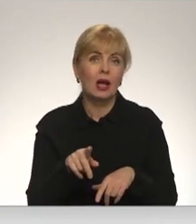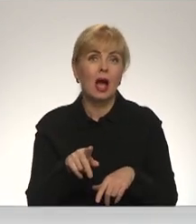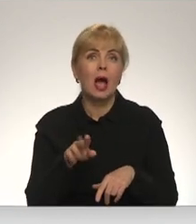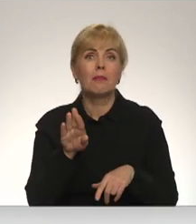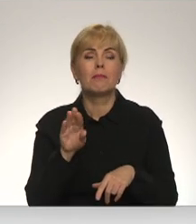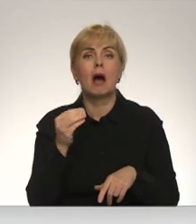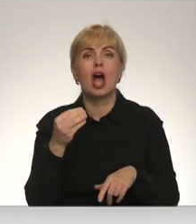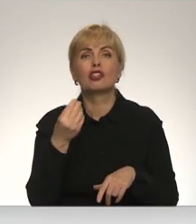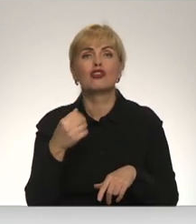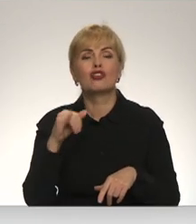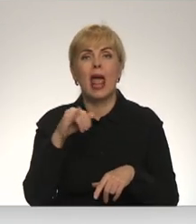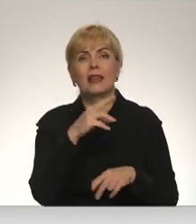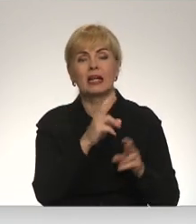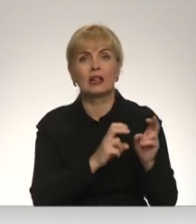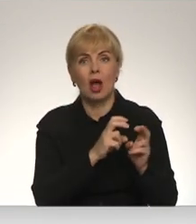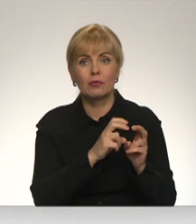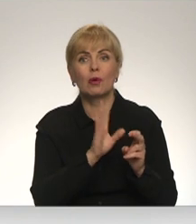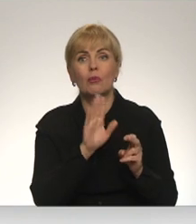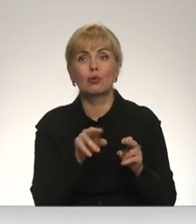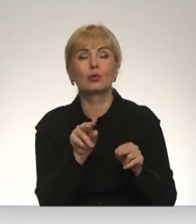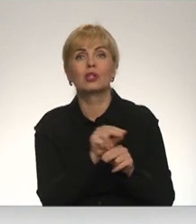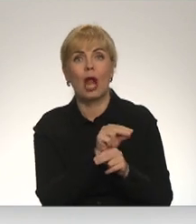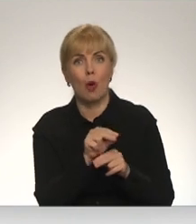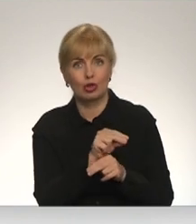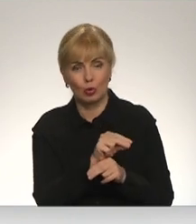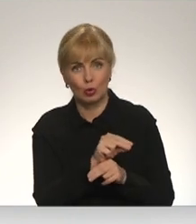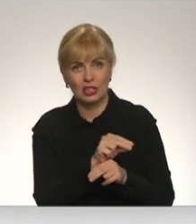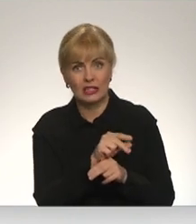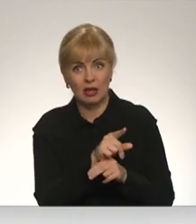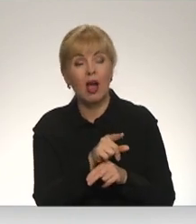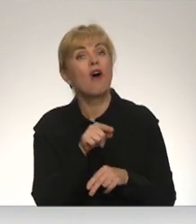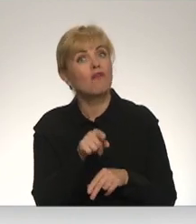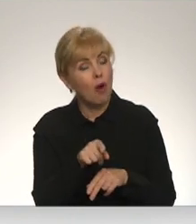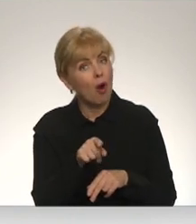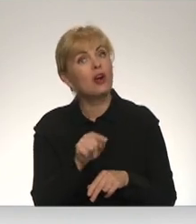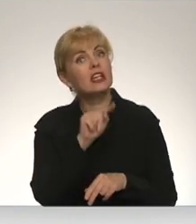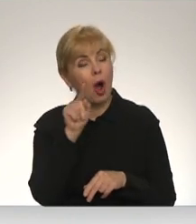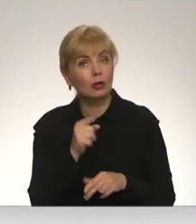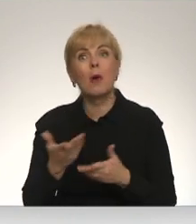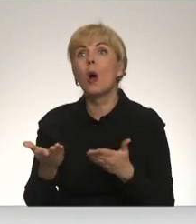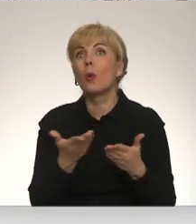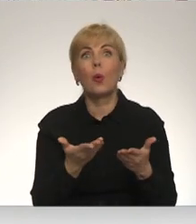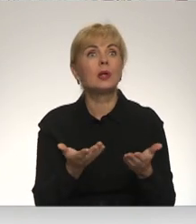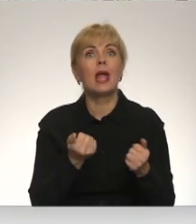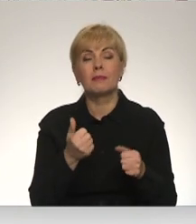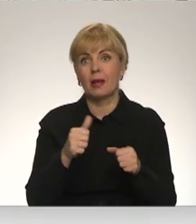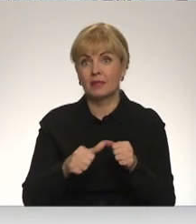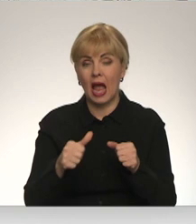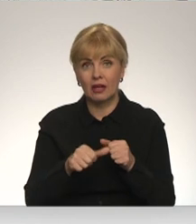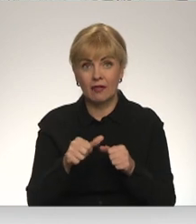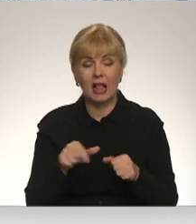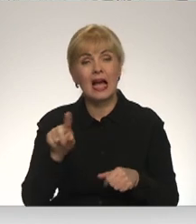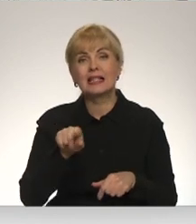naftas pārstrādes rūpnīca ies uz rekonstrukciju. Bet tad jautājums, kur mēs ņemsim degvielu.